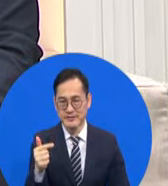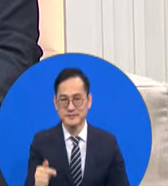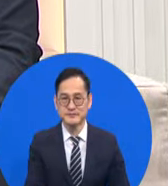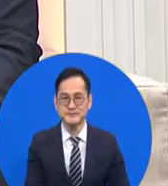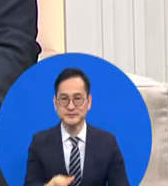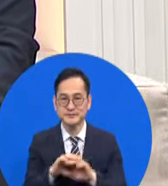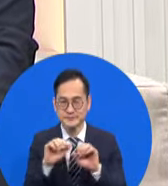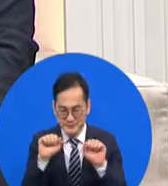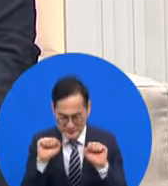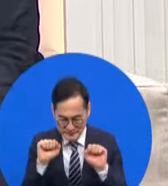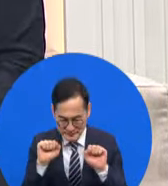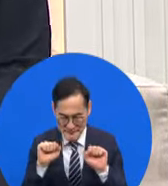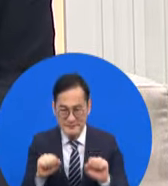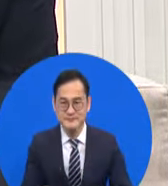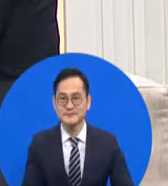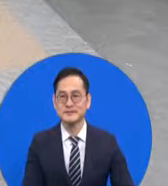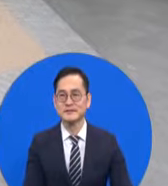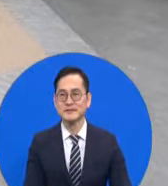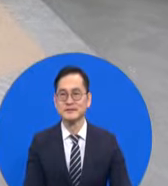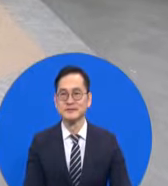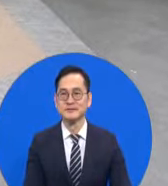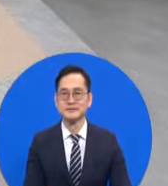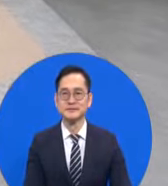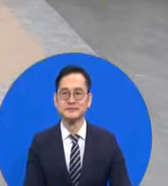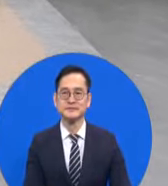변호사님 나오셨습니다. 어서 오세요.